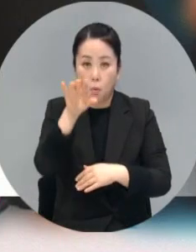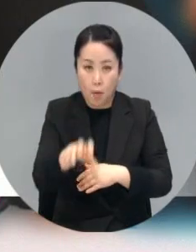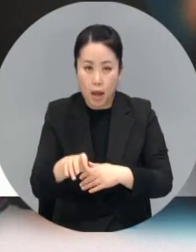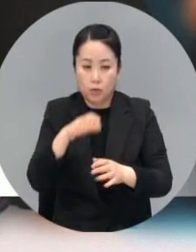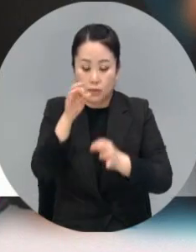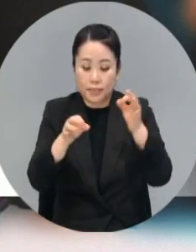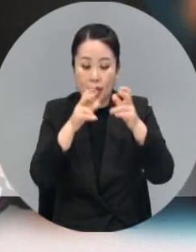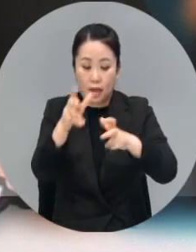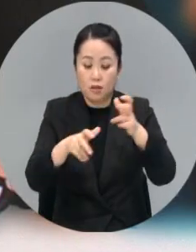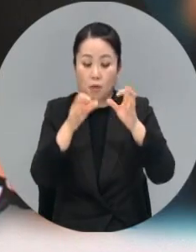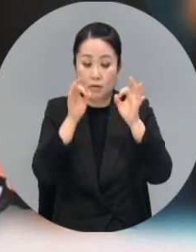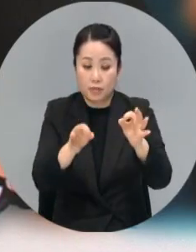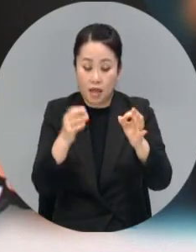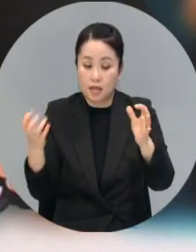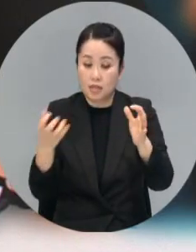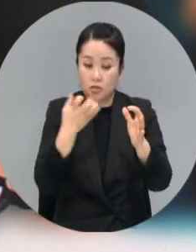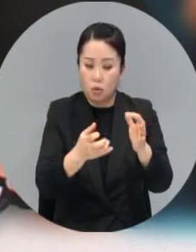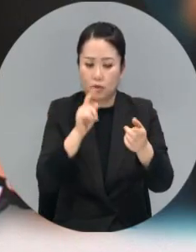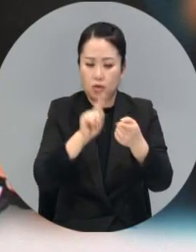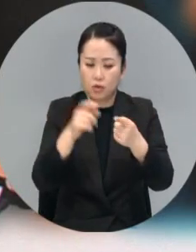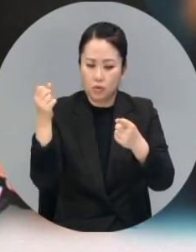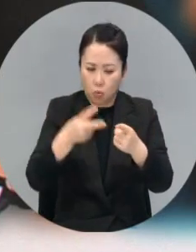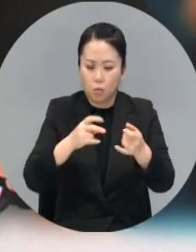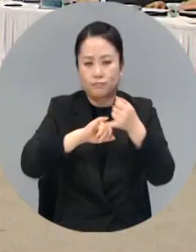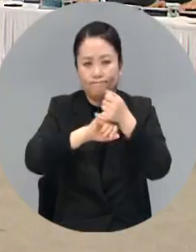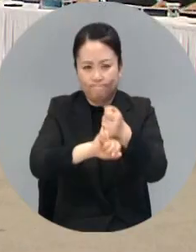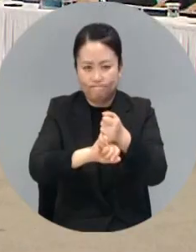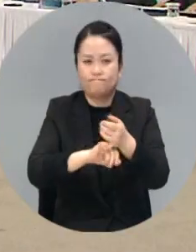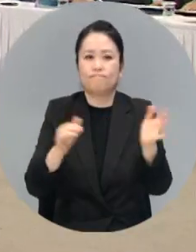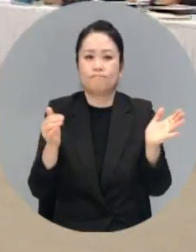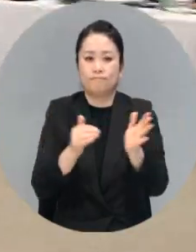거듭 약속했습니다. 김인하 기자의 보도입니다.